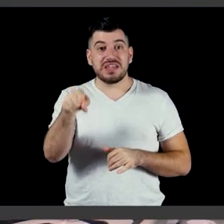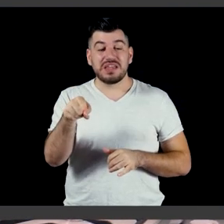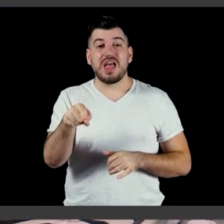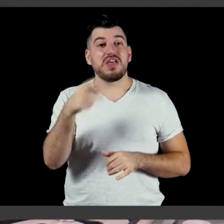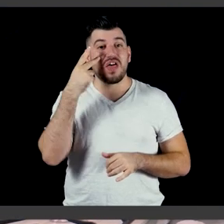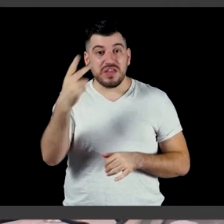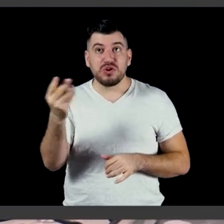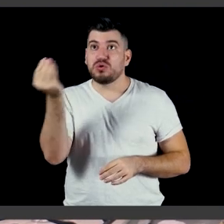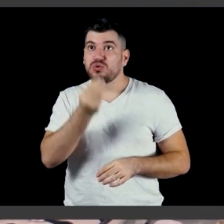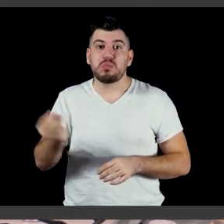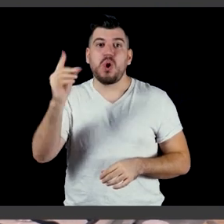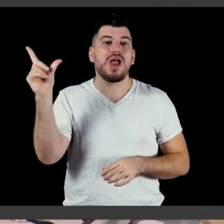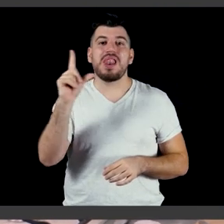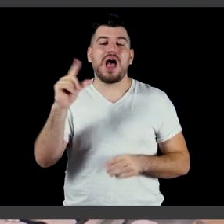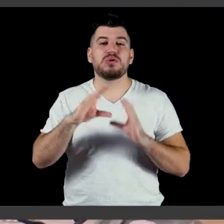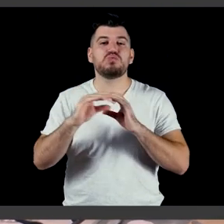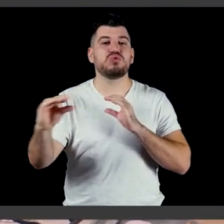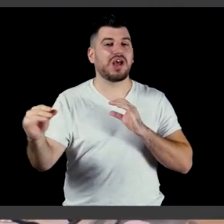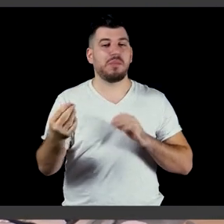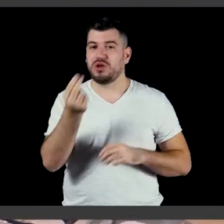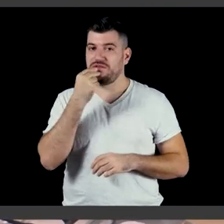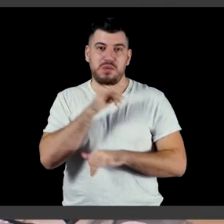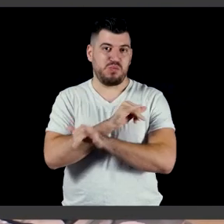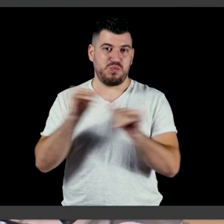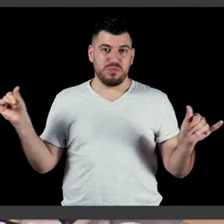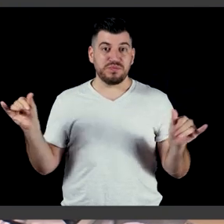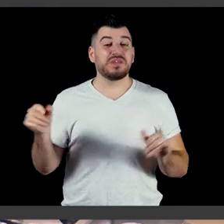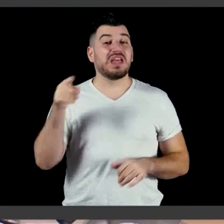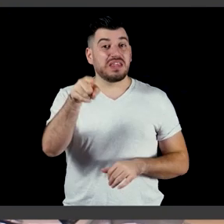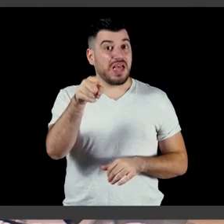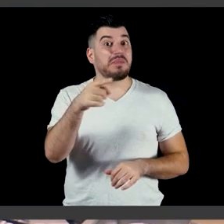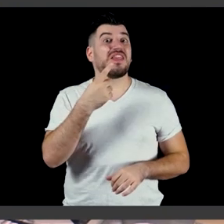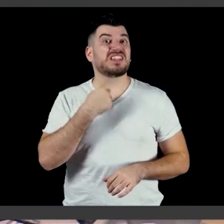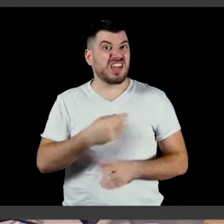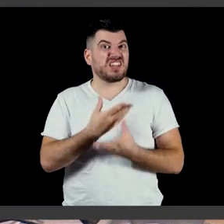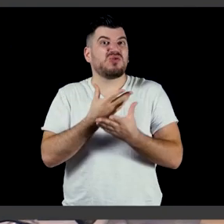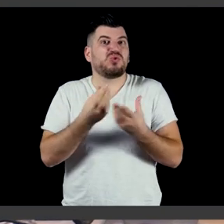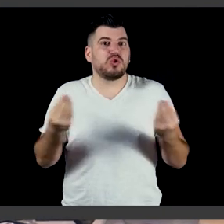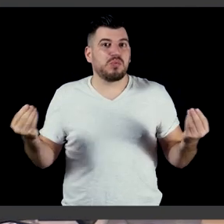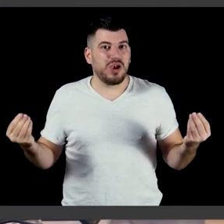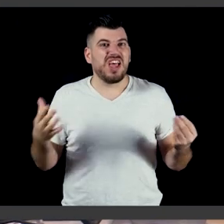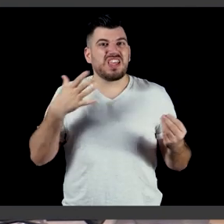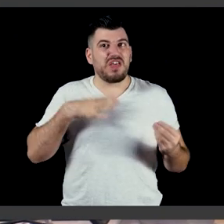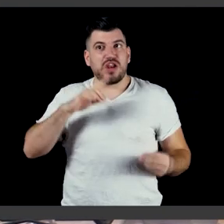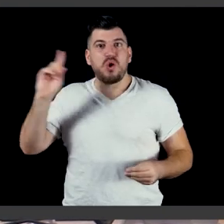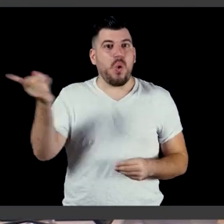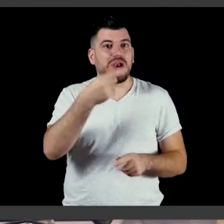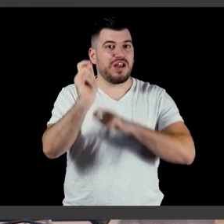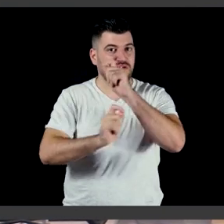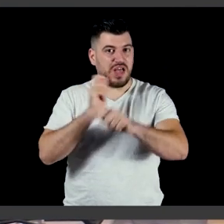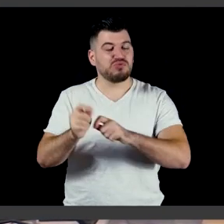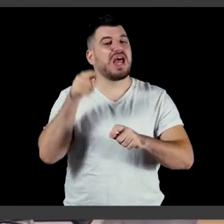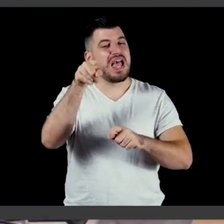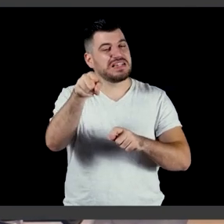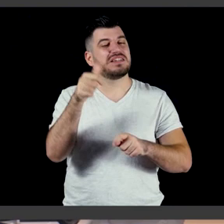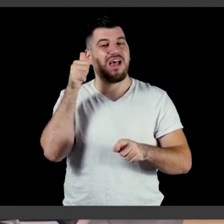light μουσακάς που έχω δοκιμάσει ποτέ. Εσείς εννοώ. Και επίσης, επειδή θα σας αρέσει τόσο πολύ και θα θέλετε όλος ο κόσμος να φτιάξει αυτό το μουσακά, θα